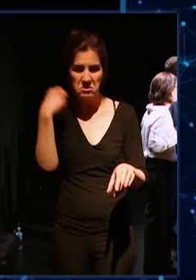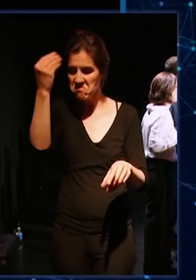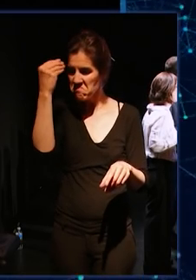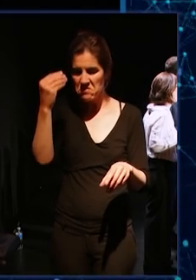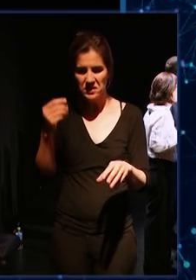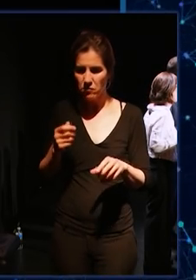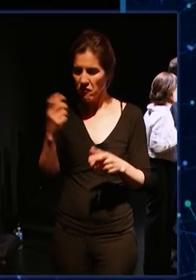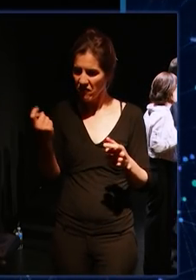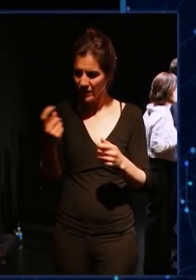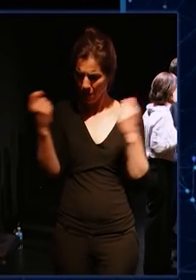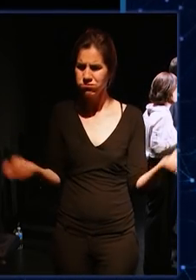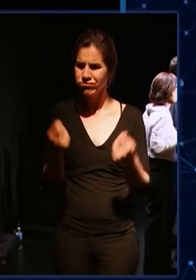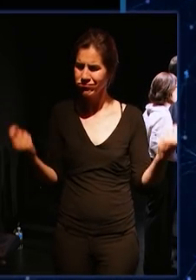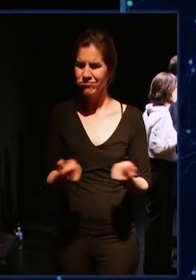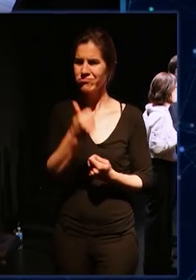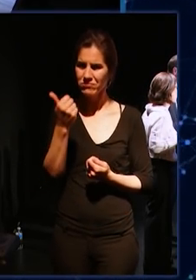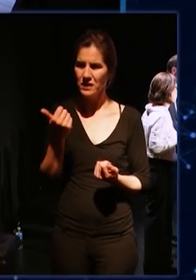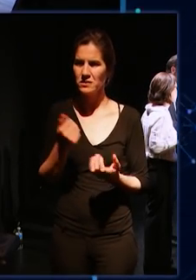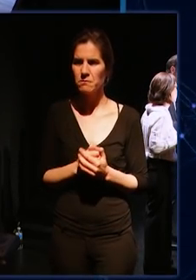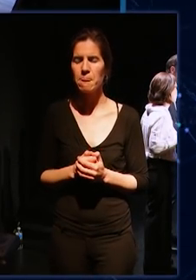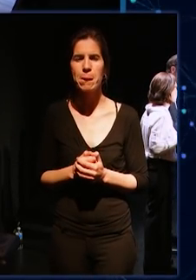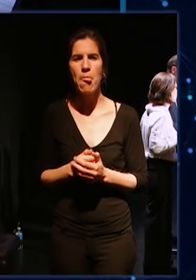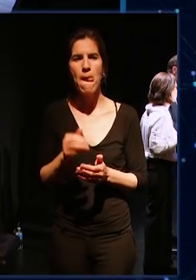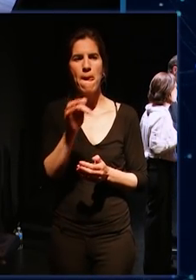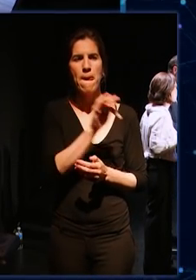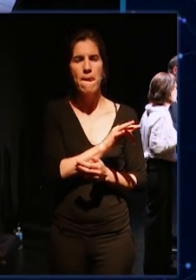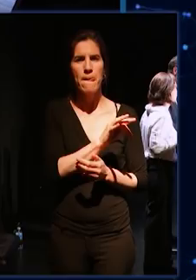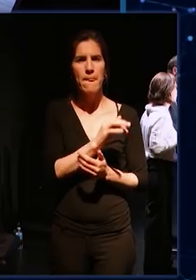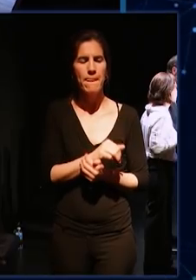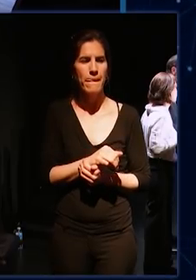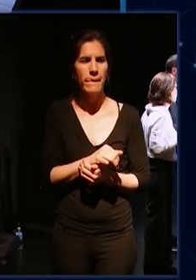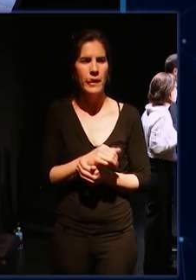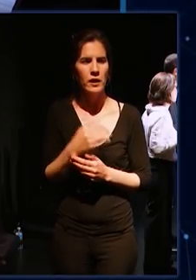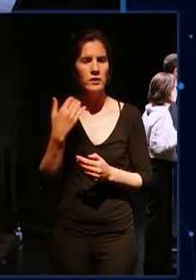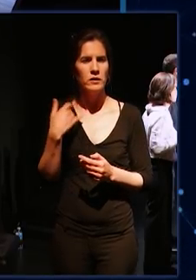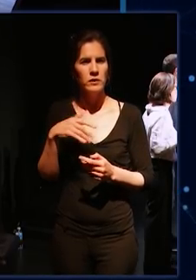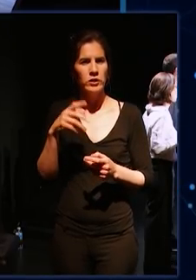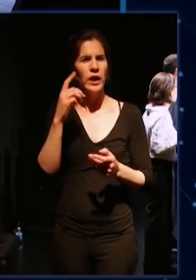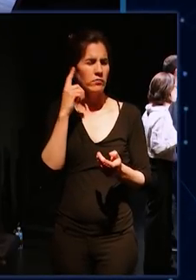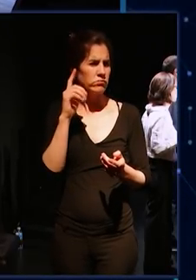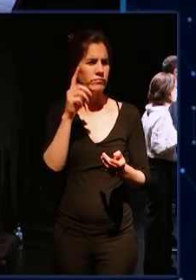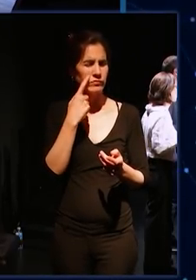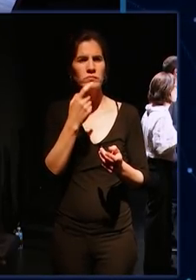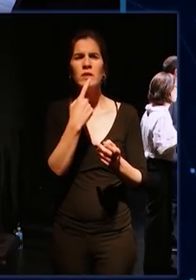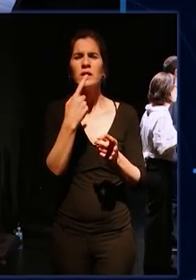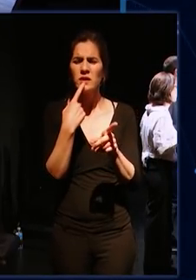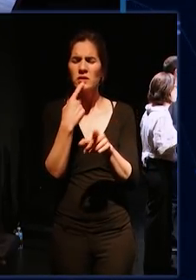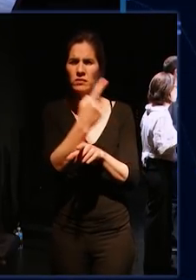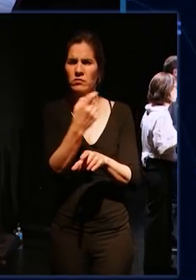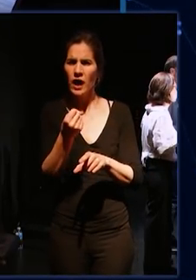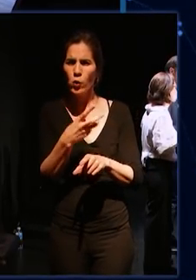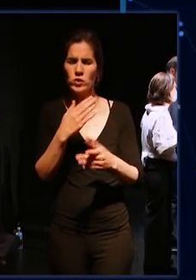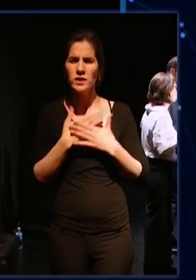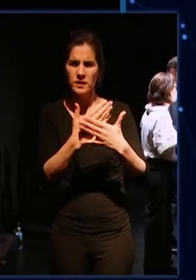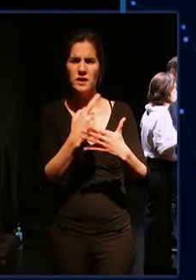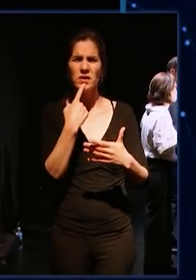prou potenciat. Jordi Nadal. Aviam, s'ha anat sentint en diverses ocasions el tema de que